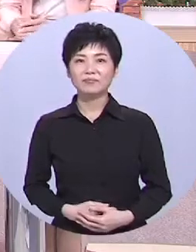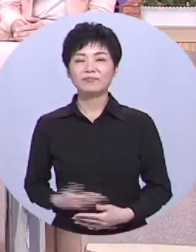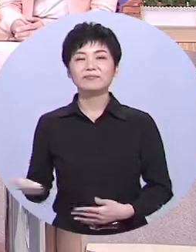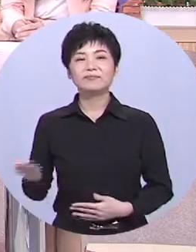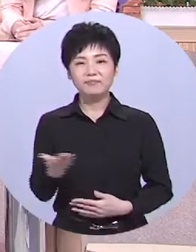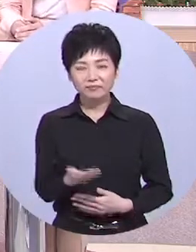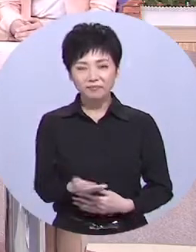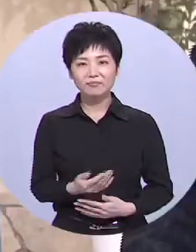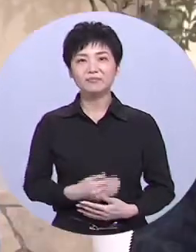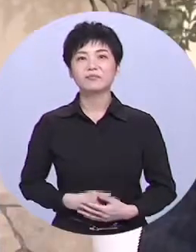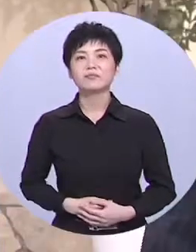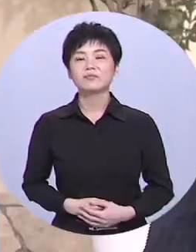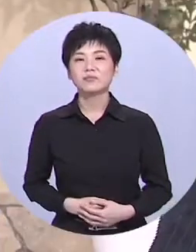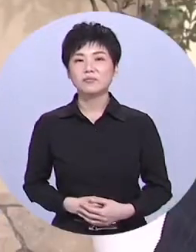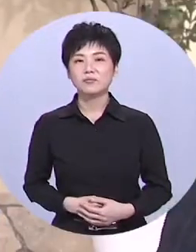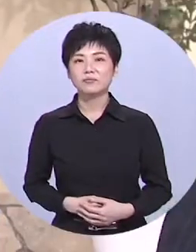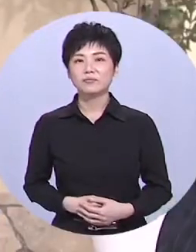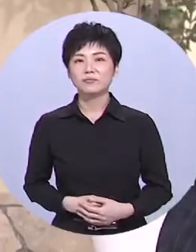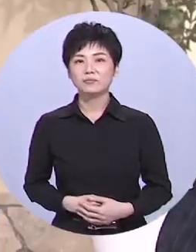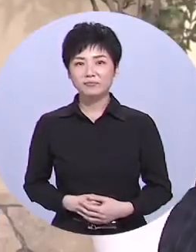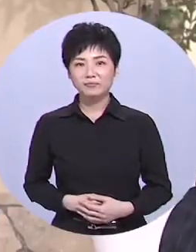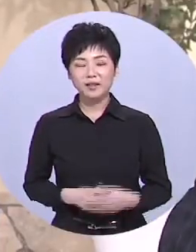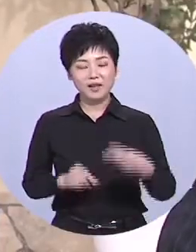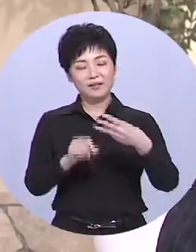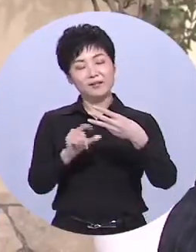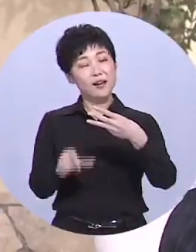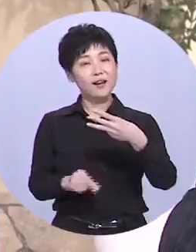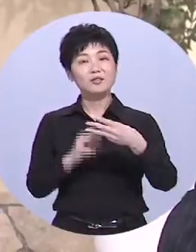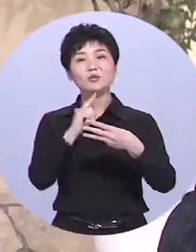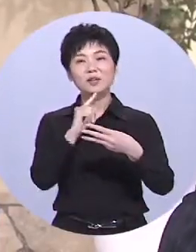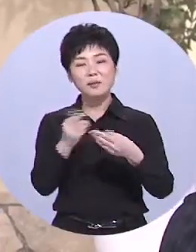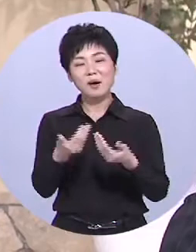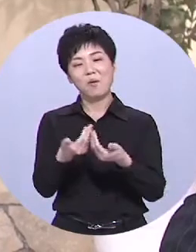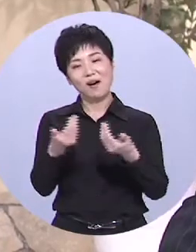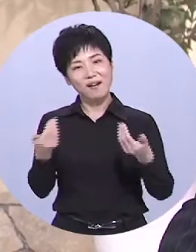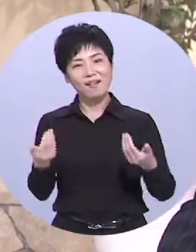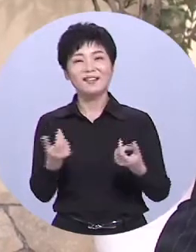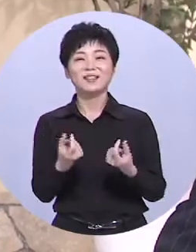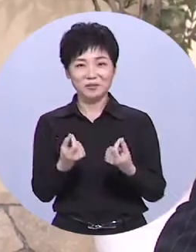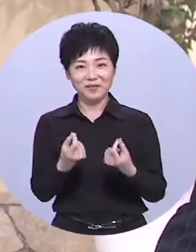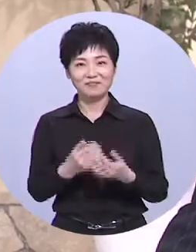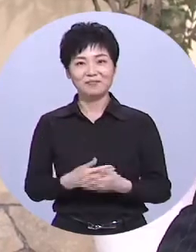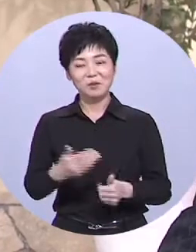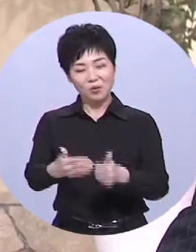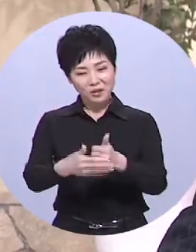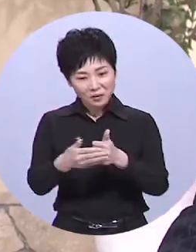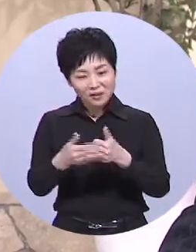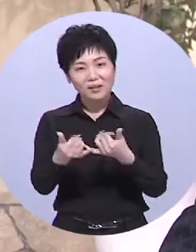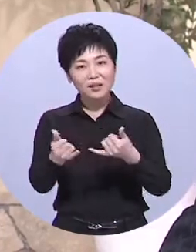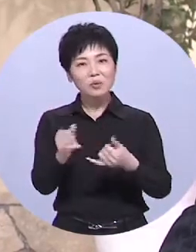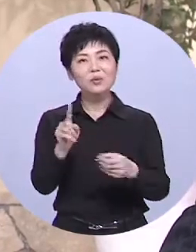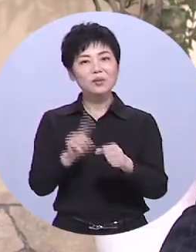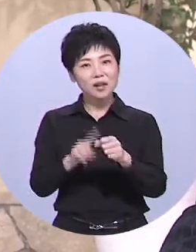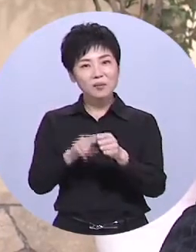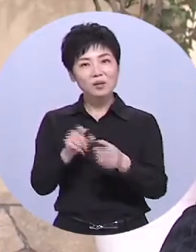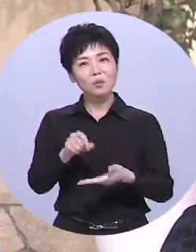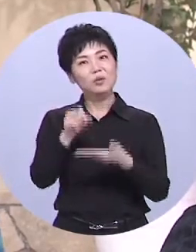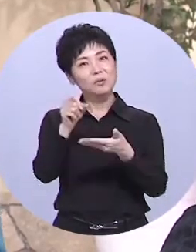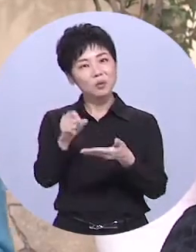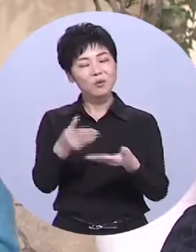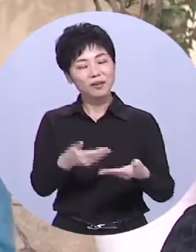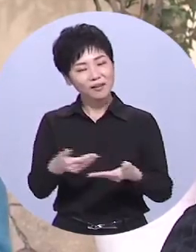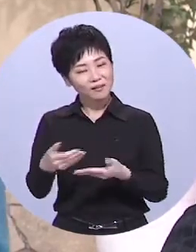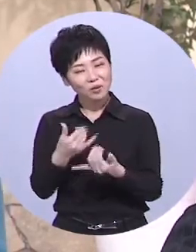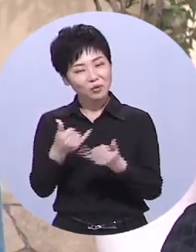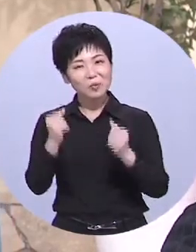最初のコーナーは瀬戸ちゃん。 はい、3月は別れの季節ということで、お世話になった人への贈り物何にしようかなって